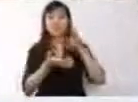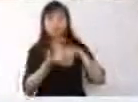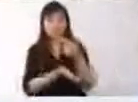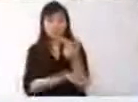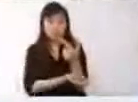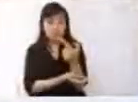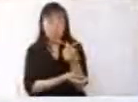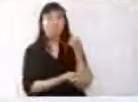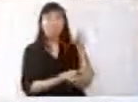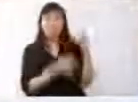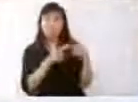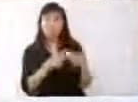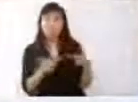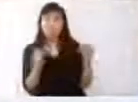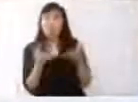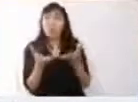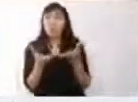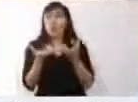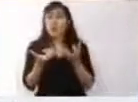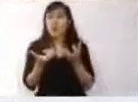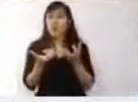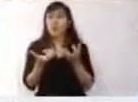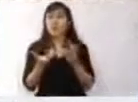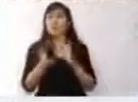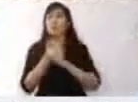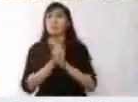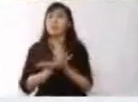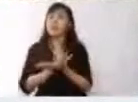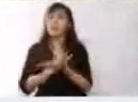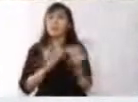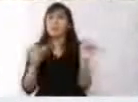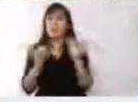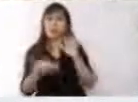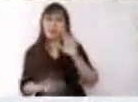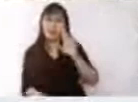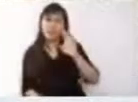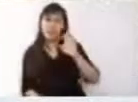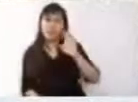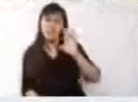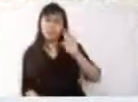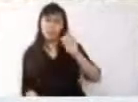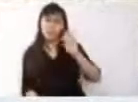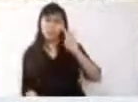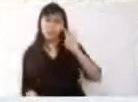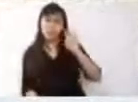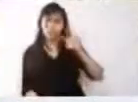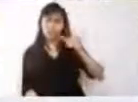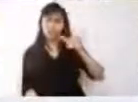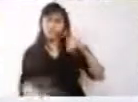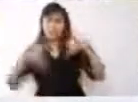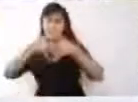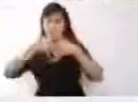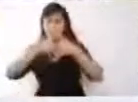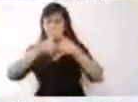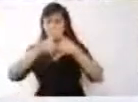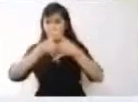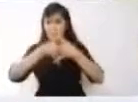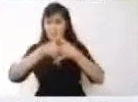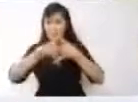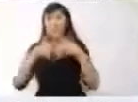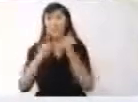ang opening and closing ceremonies ng mga Olympic Games. Ito po, we're trying to see how to